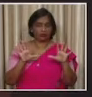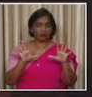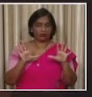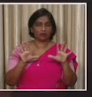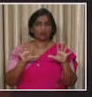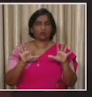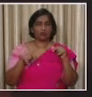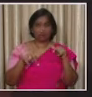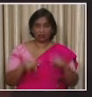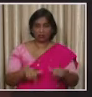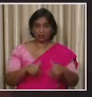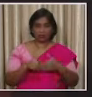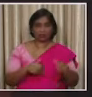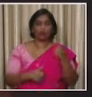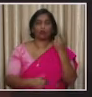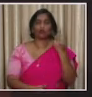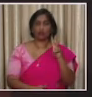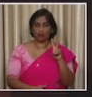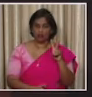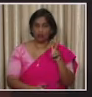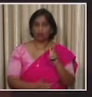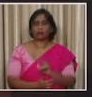දැන් වෙනකොට කන්න 12ක්